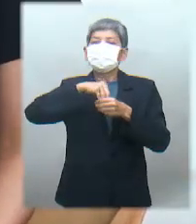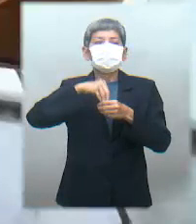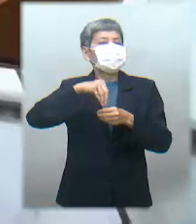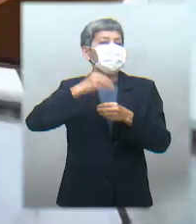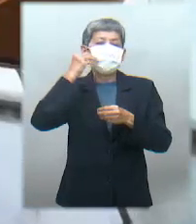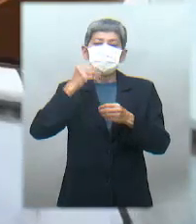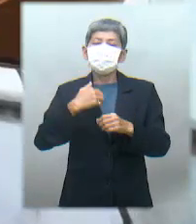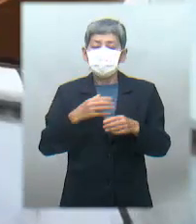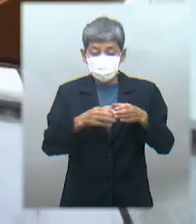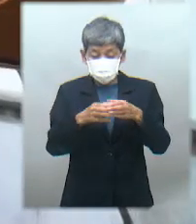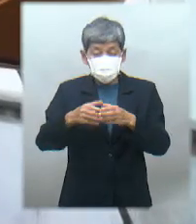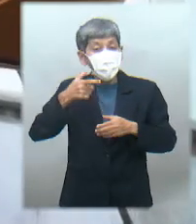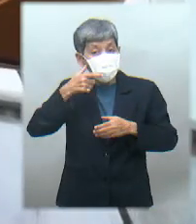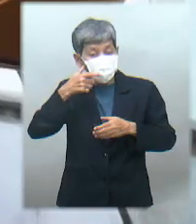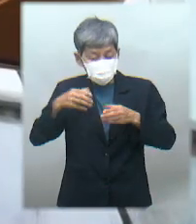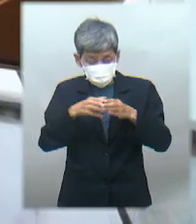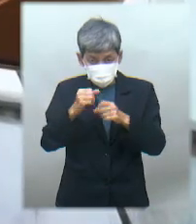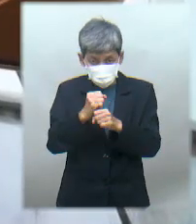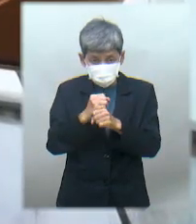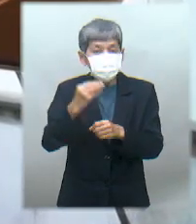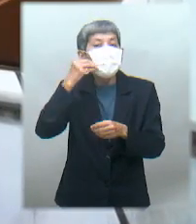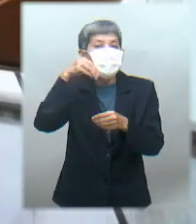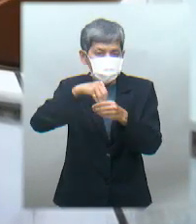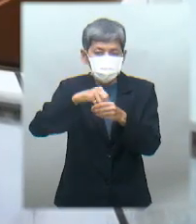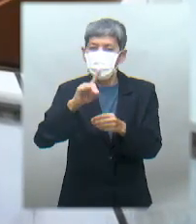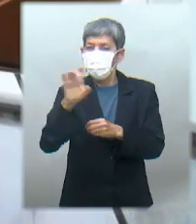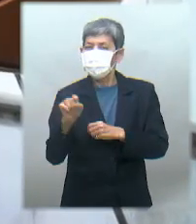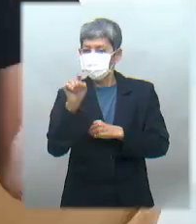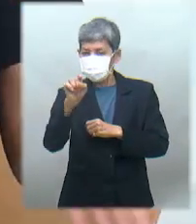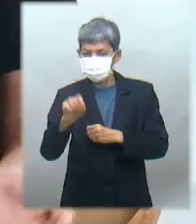ค